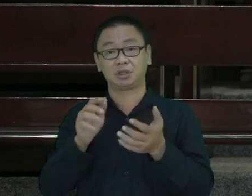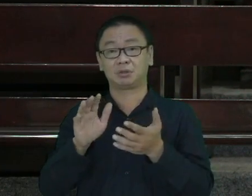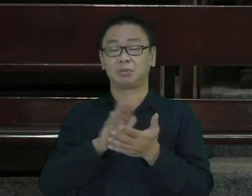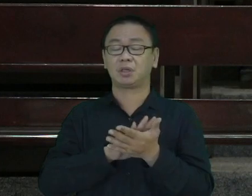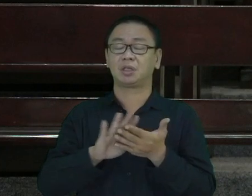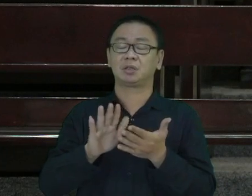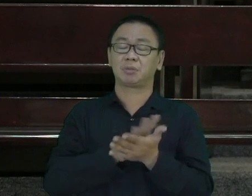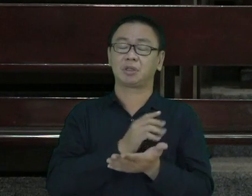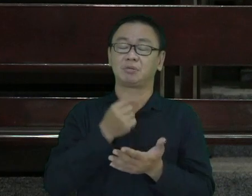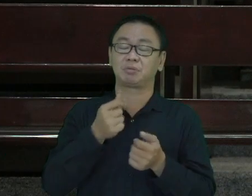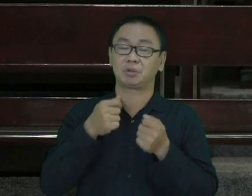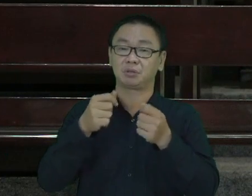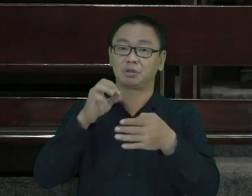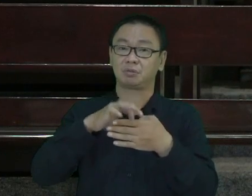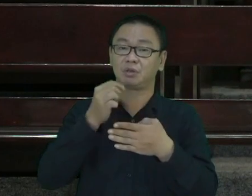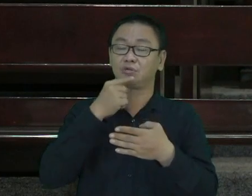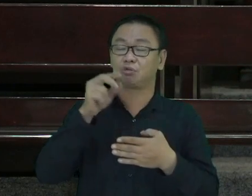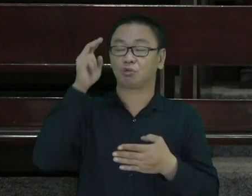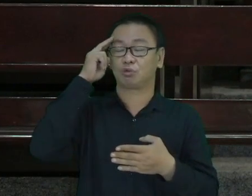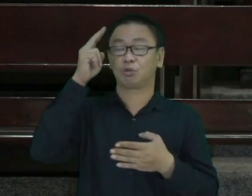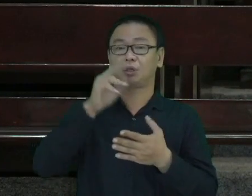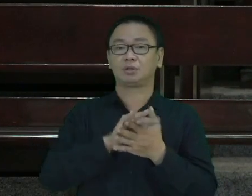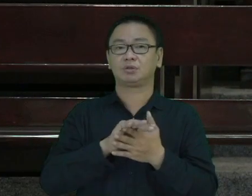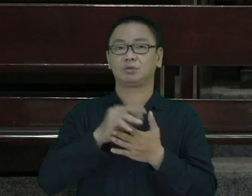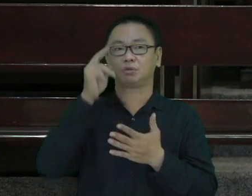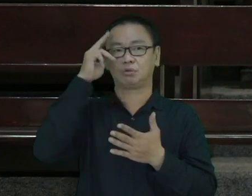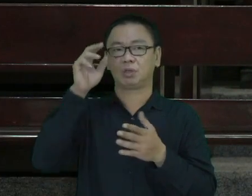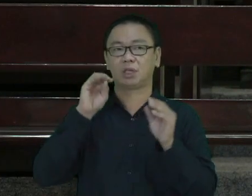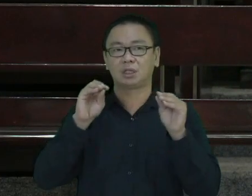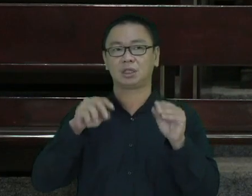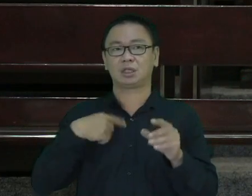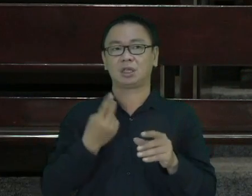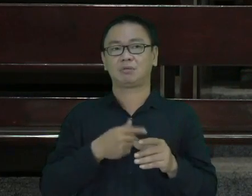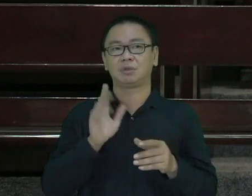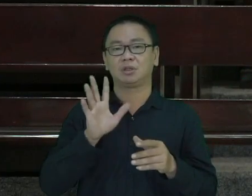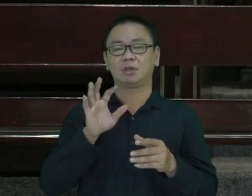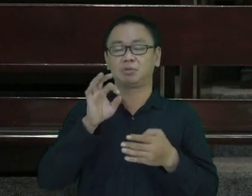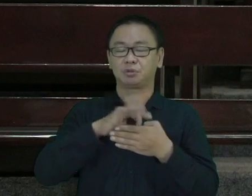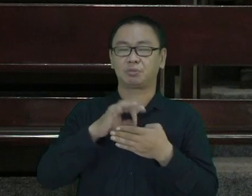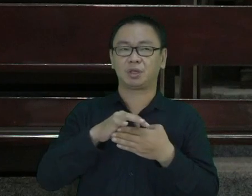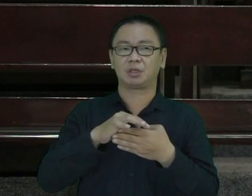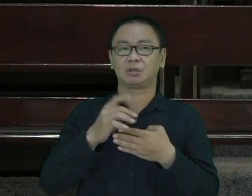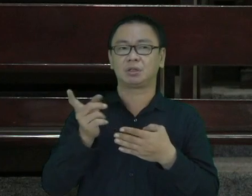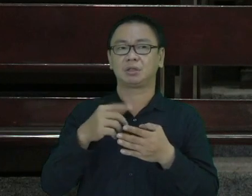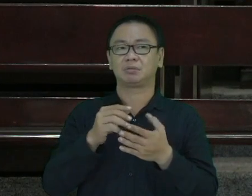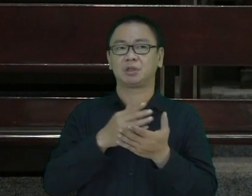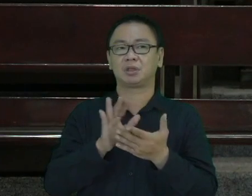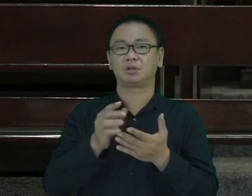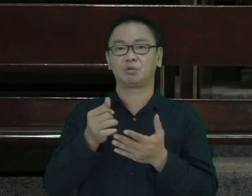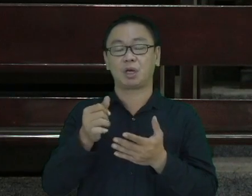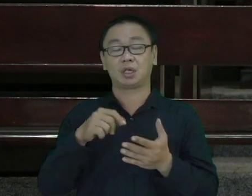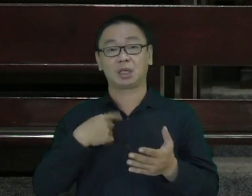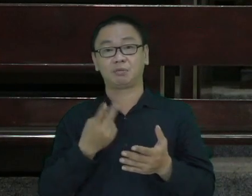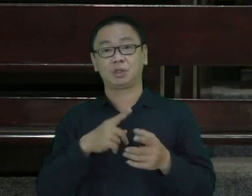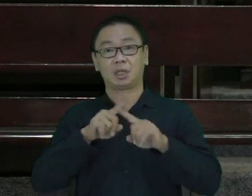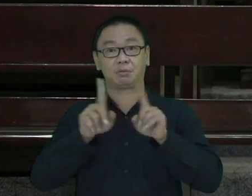memberikan persembahan buat Tuhan. Tuhan ajar kami tidak hanya mempersembahkan bagian dari keuangan kami, tapi kami